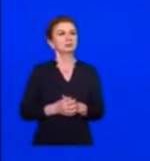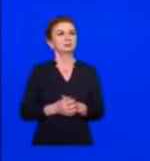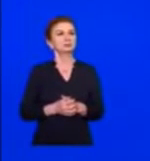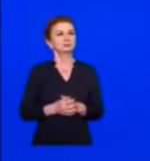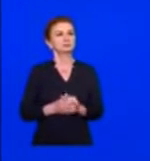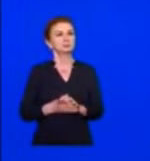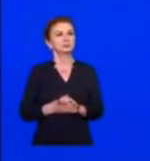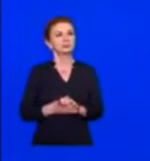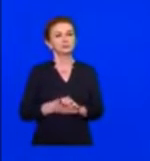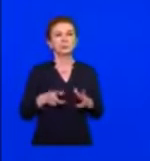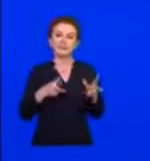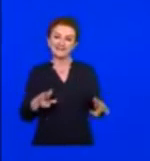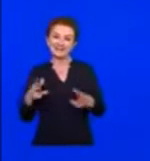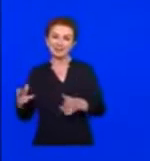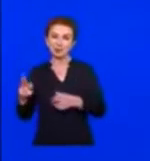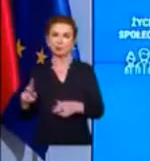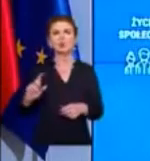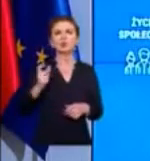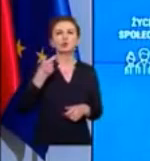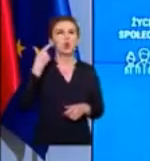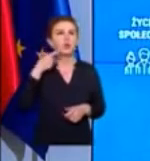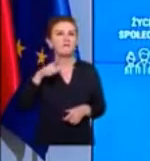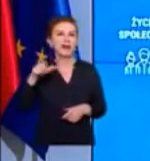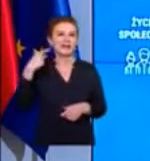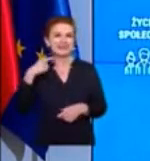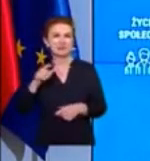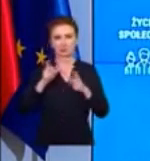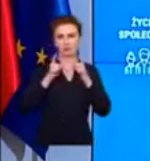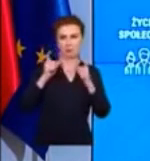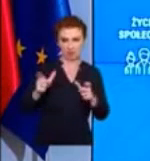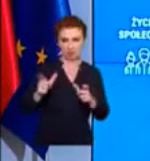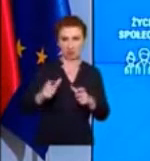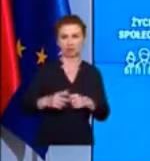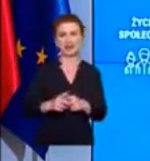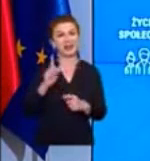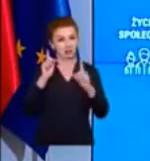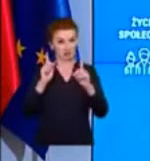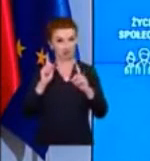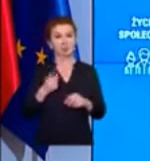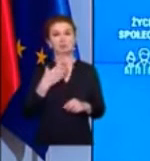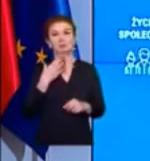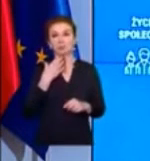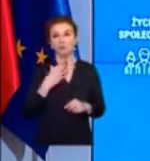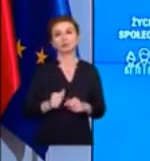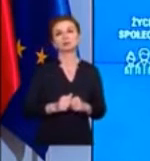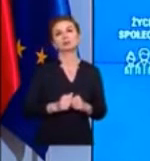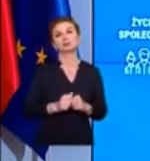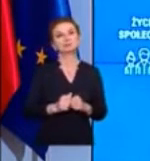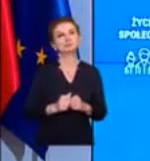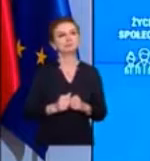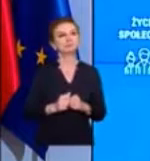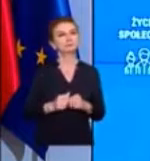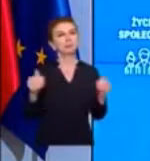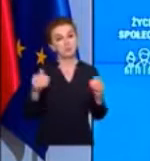będą w cyklu co dwutygodniowym ogłaszane. Przy czym zastrzegam raz jeszcze, że możemy